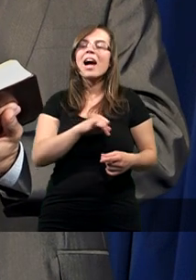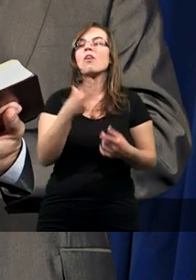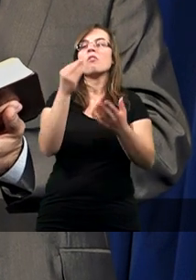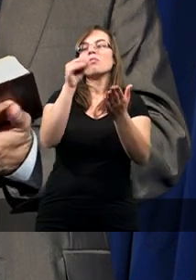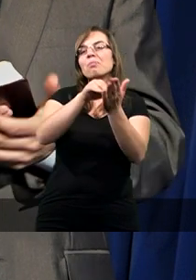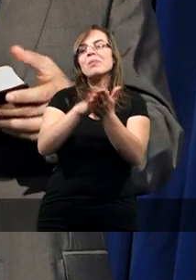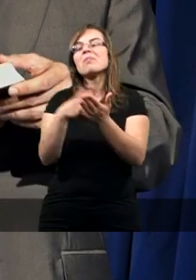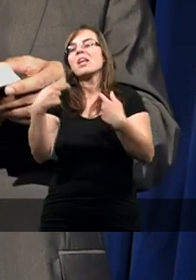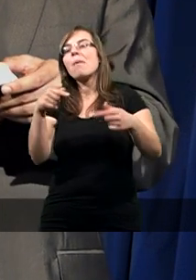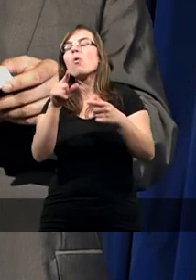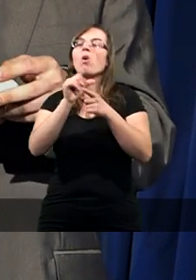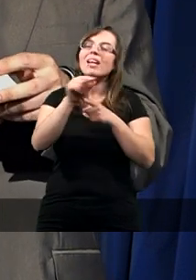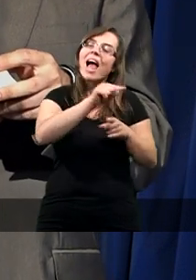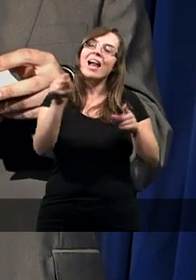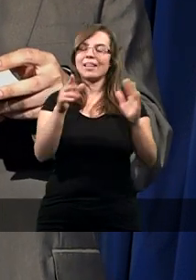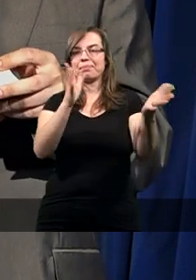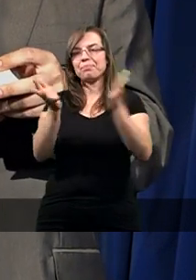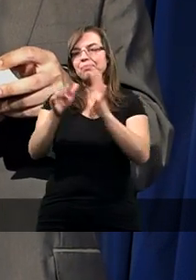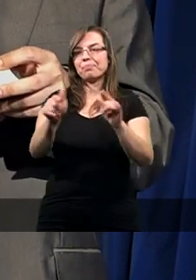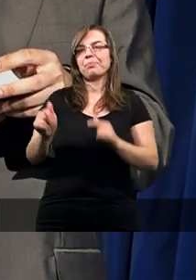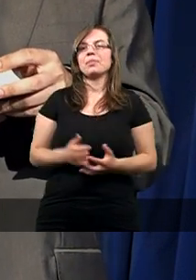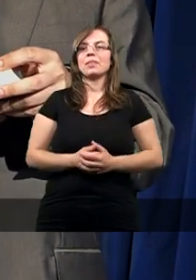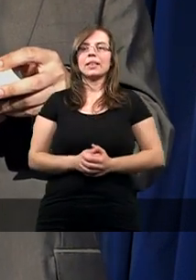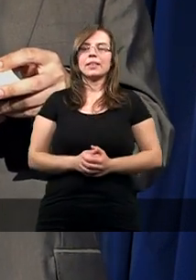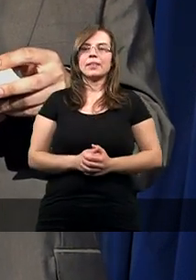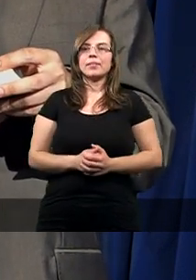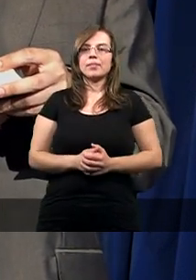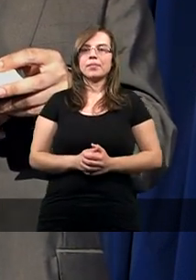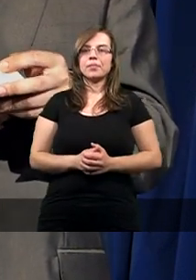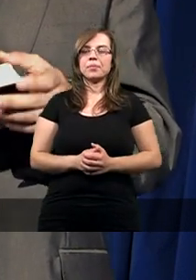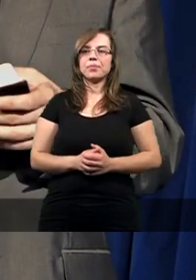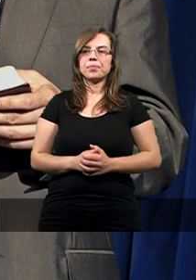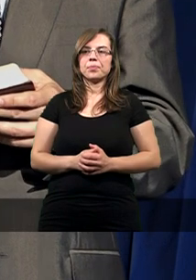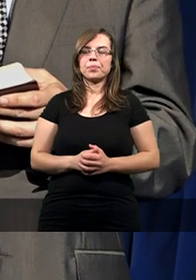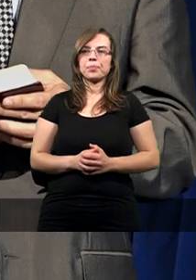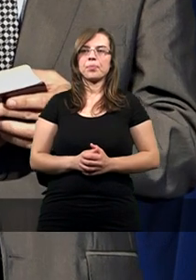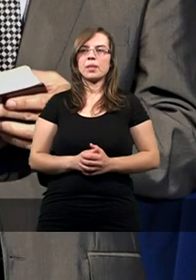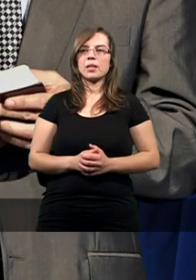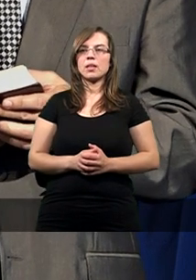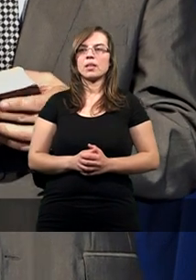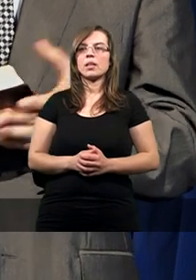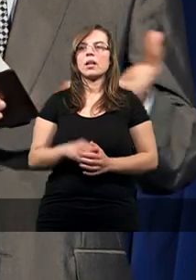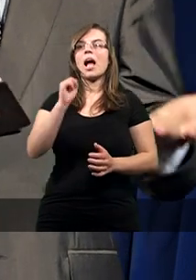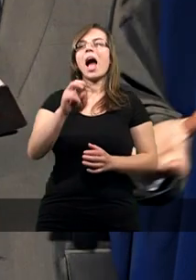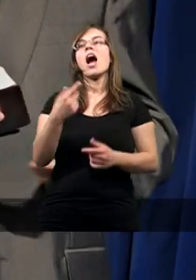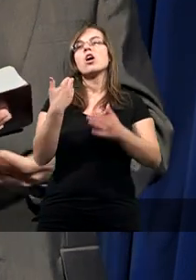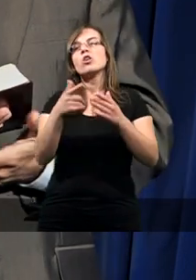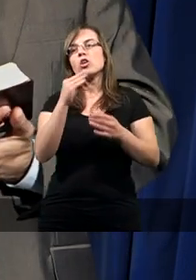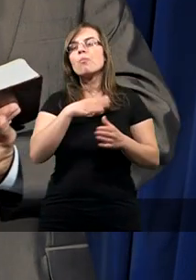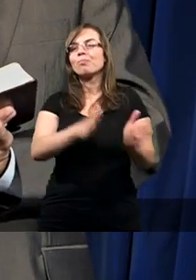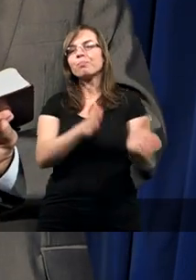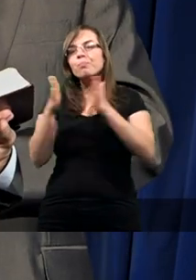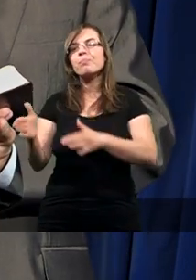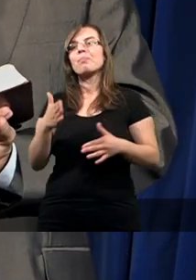grzechów nie zapisywać. You have others like David and King Saul about whom he recorded many sins. A z